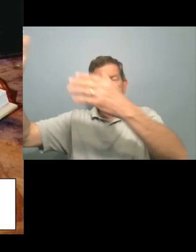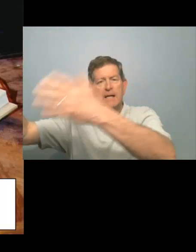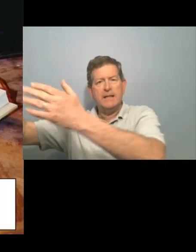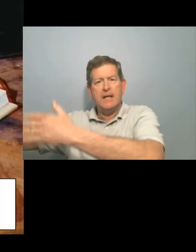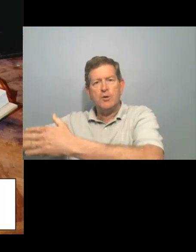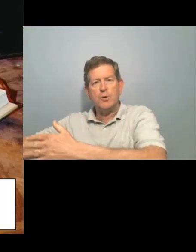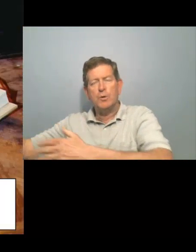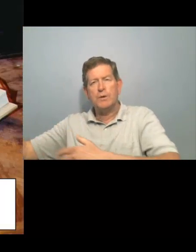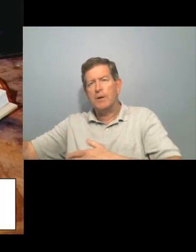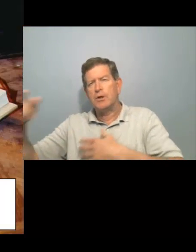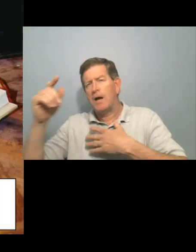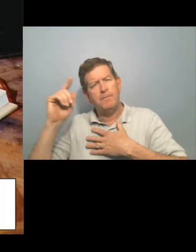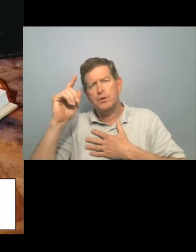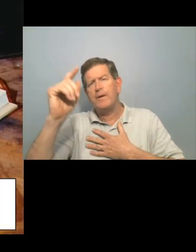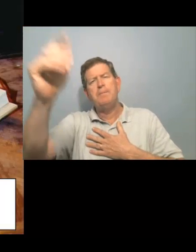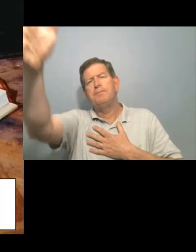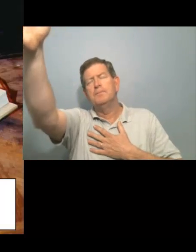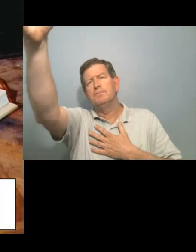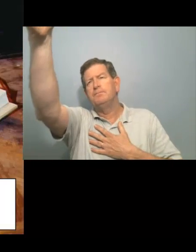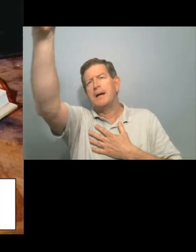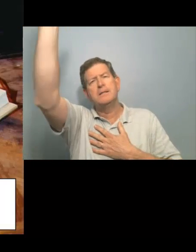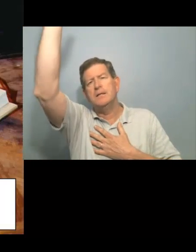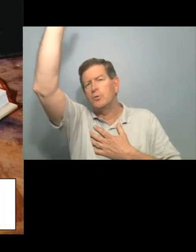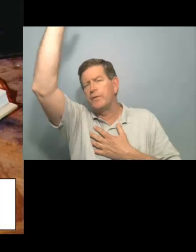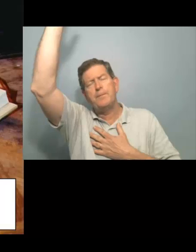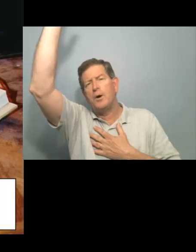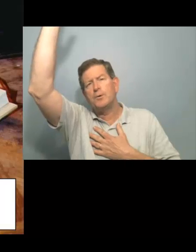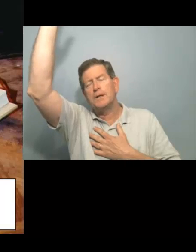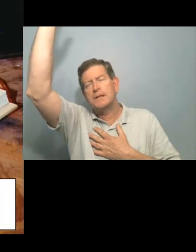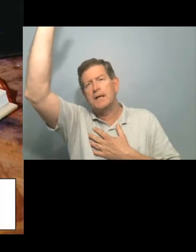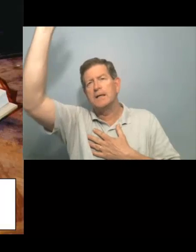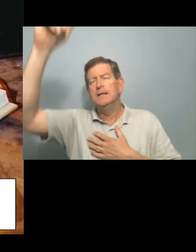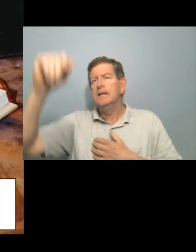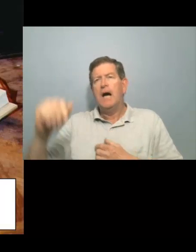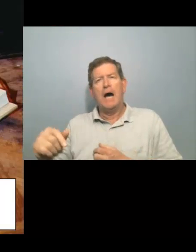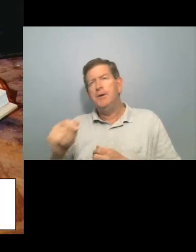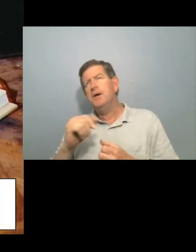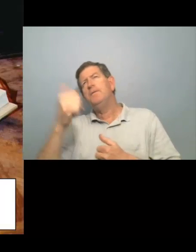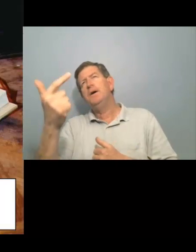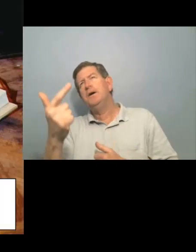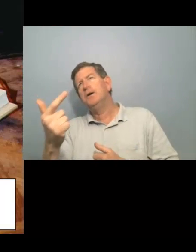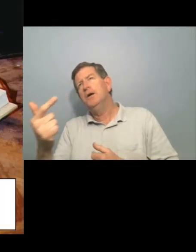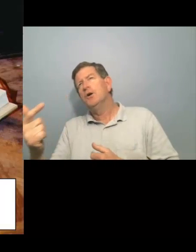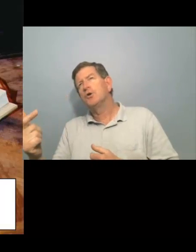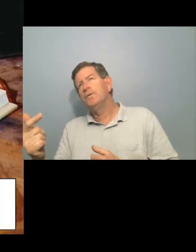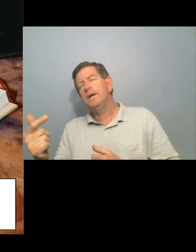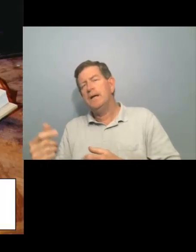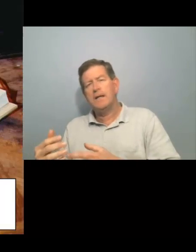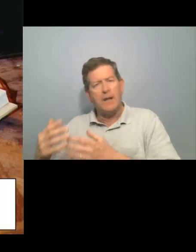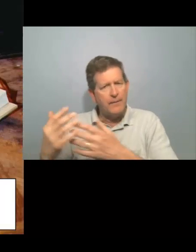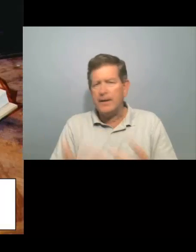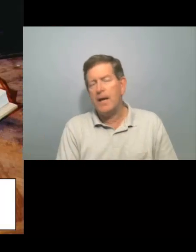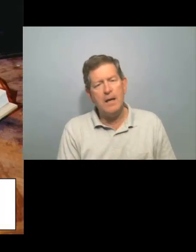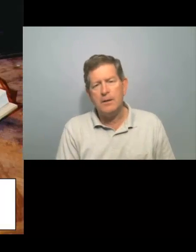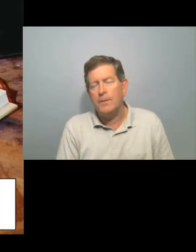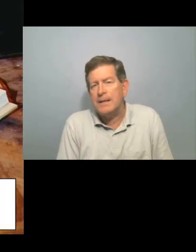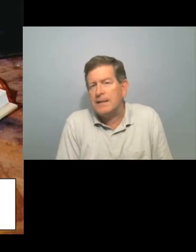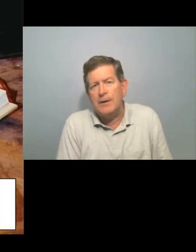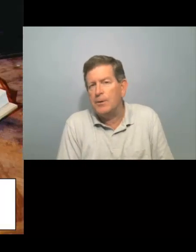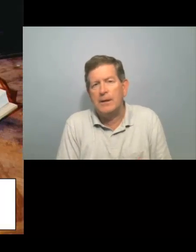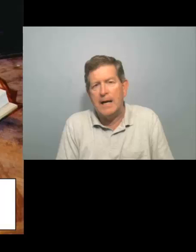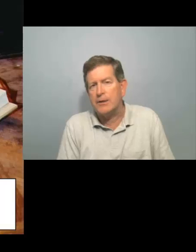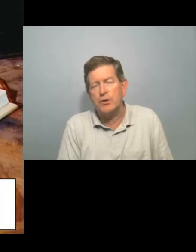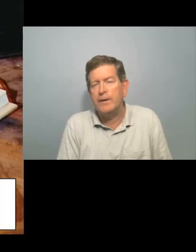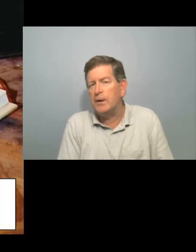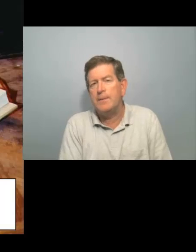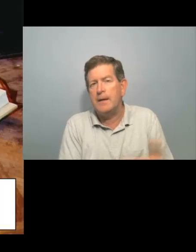faire telle et telle chose. Je vais partir ou je vais prendre un train. À 9 heures, je vais travailler dans ma